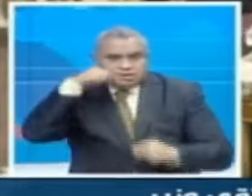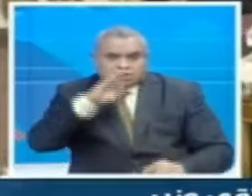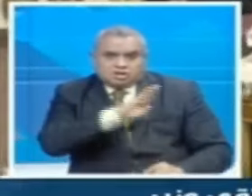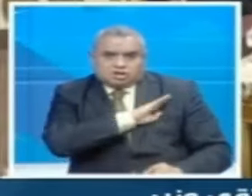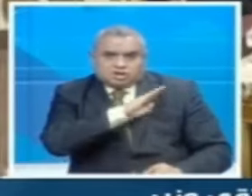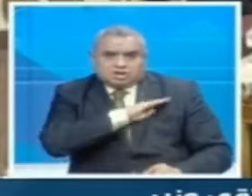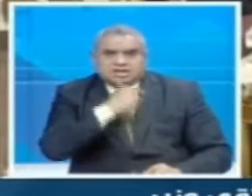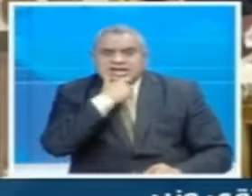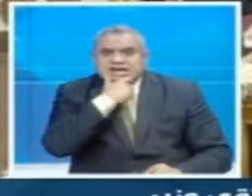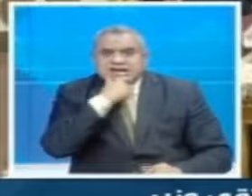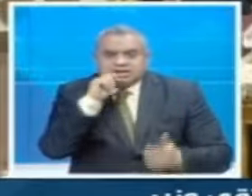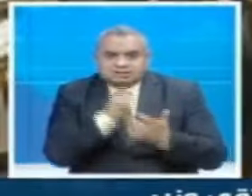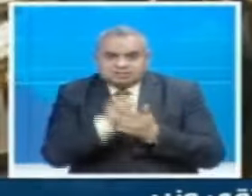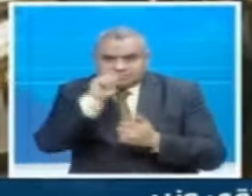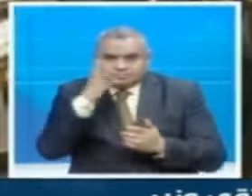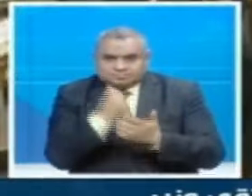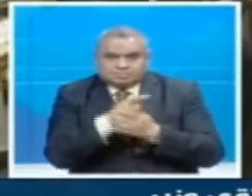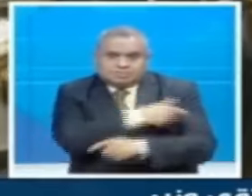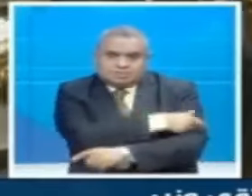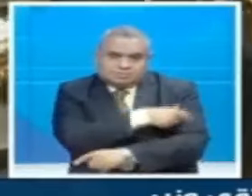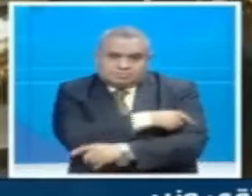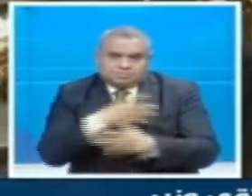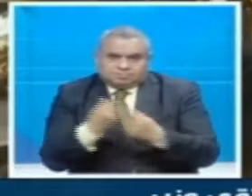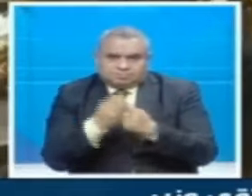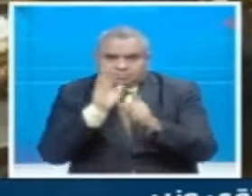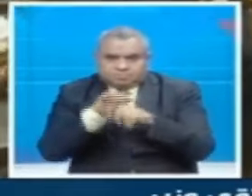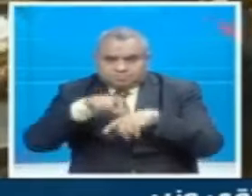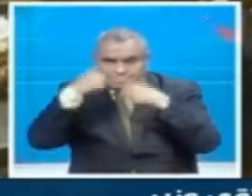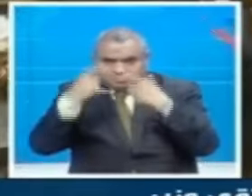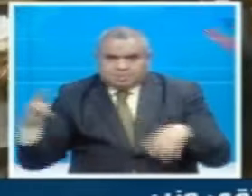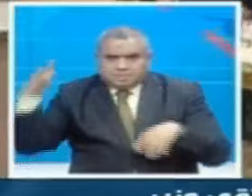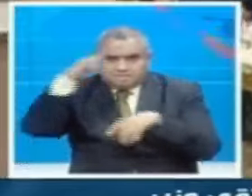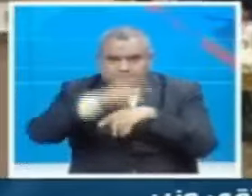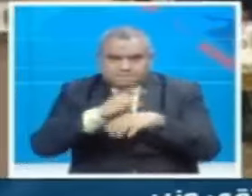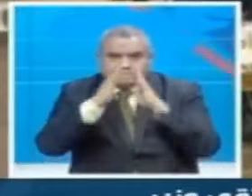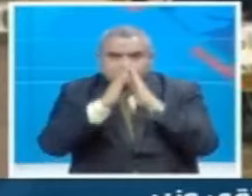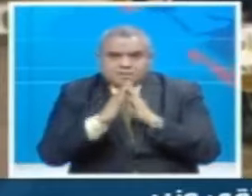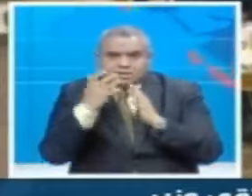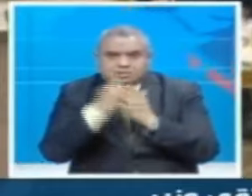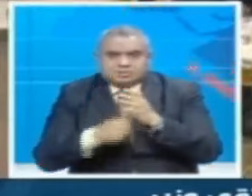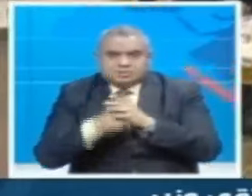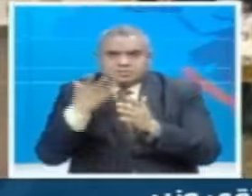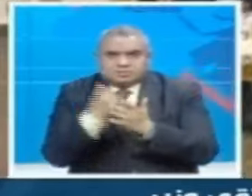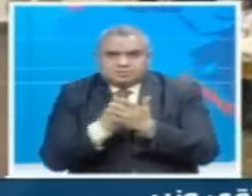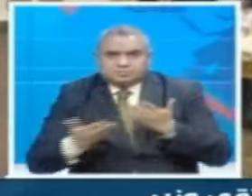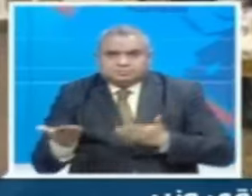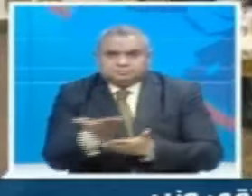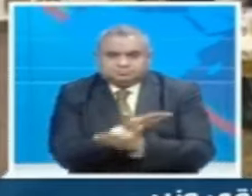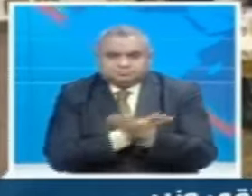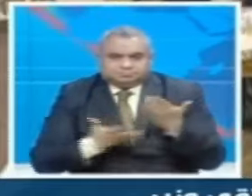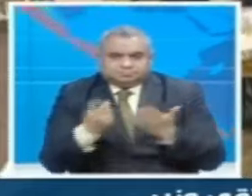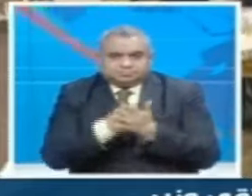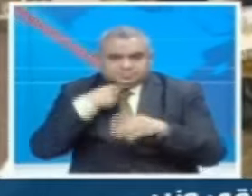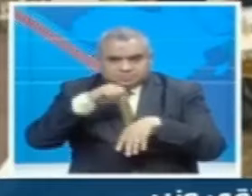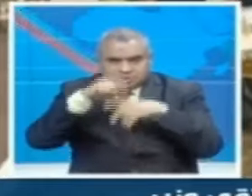وزير الدفاع البريطاني والوفد المرافق له الذي يزور مصر حاليا. تناول اللقاء تطورات الأوضاع الراهنة